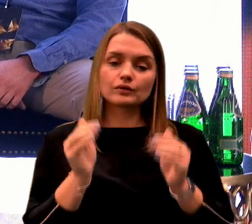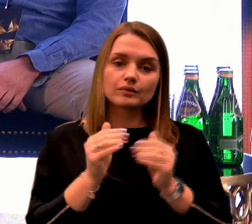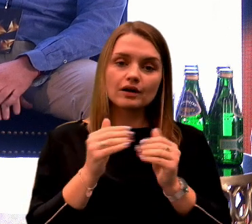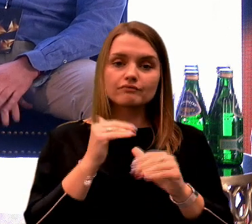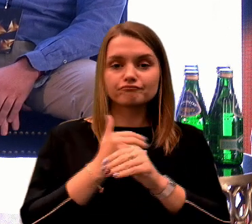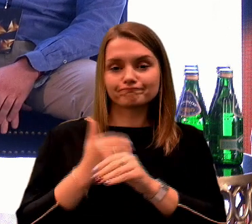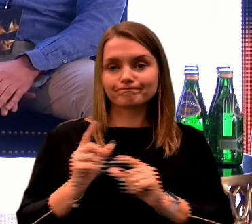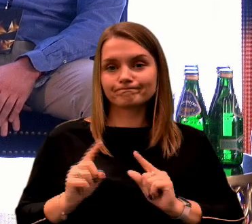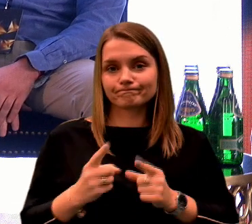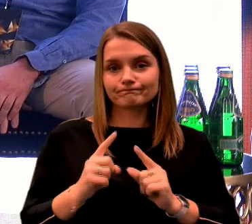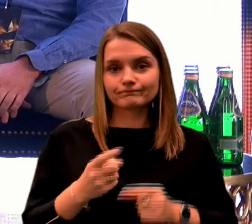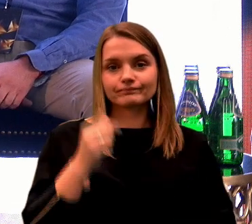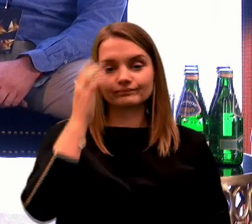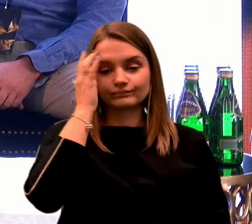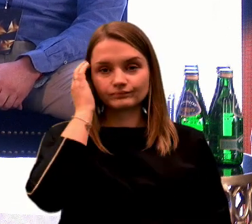widać.